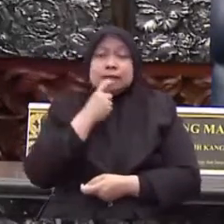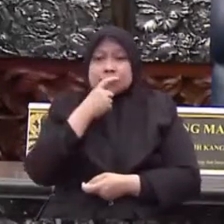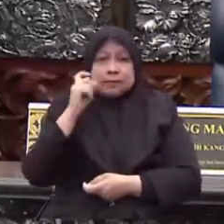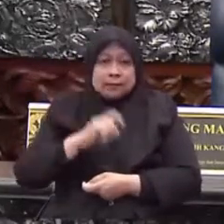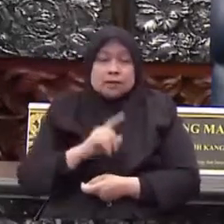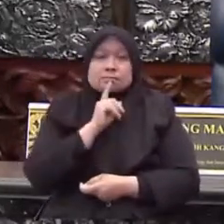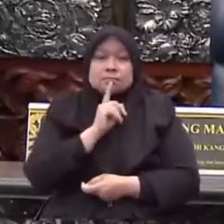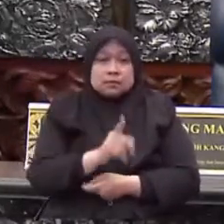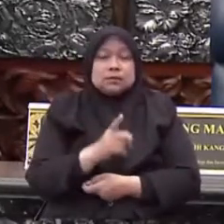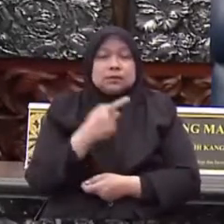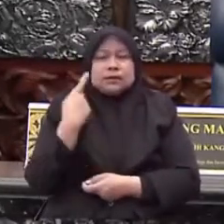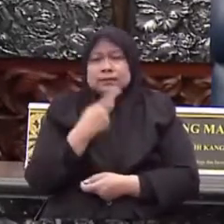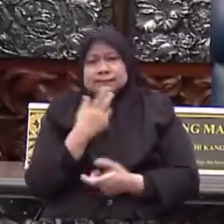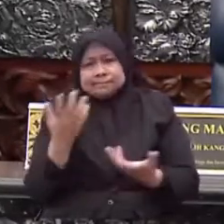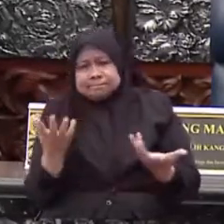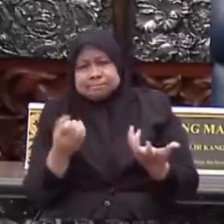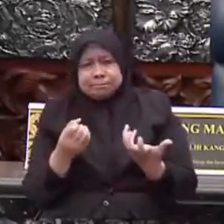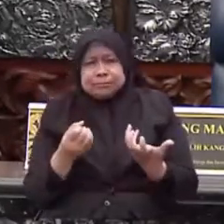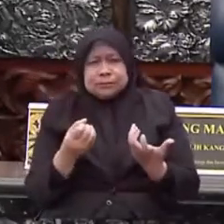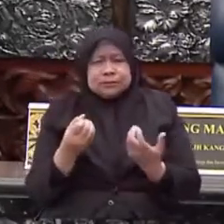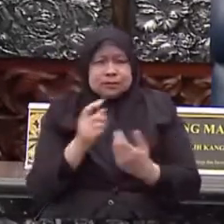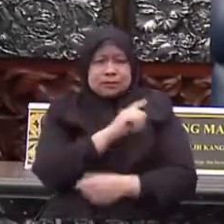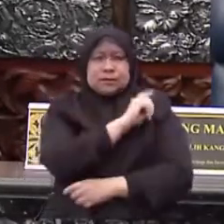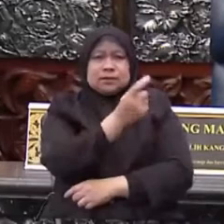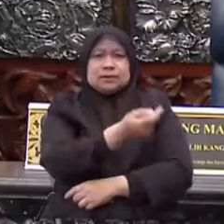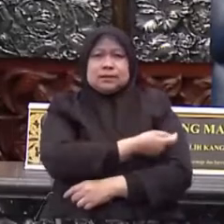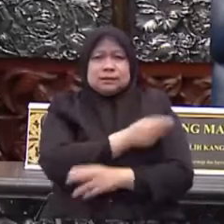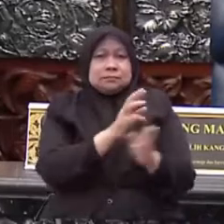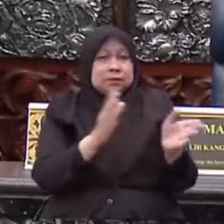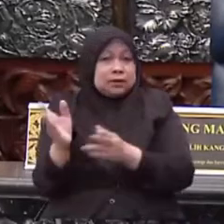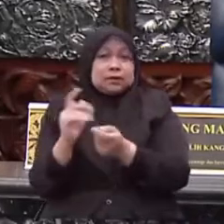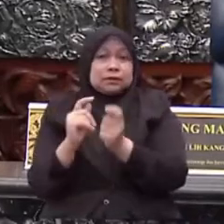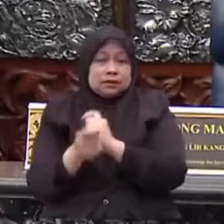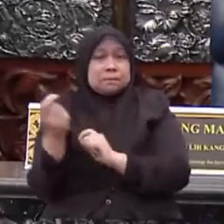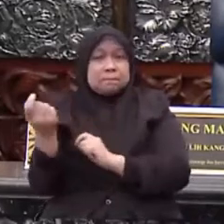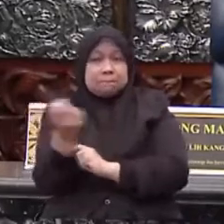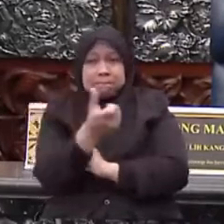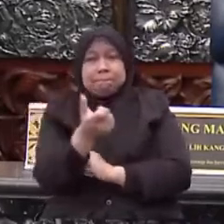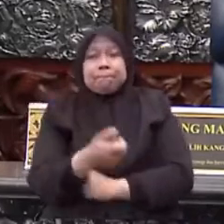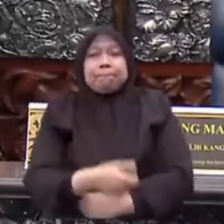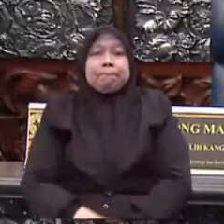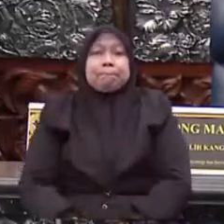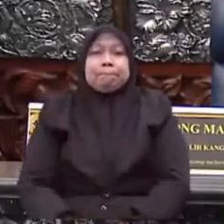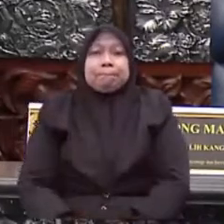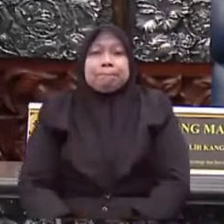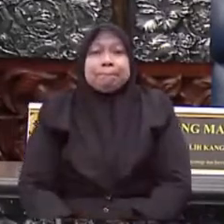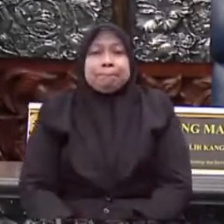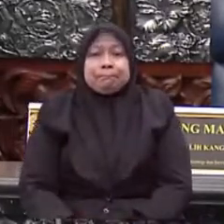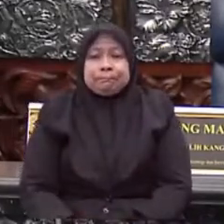maka kita kadang dapat satu energi Transition peralihan tenaga yang lebih cepat